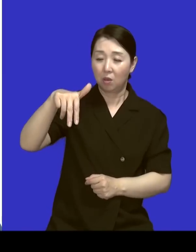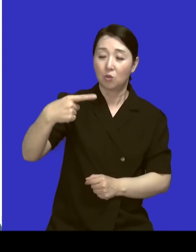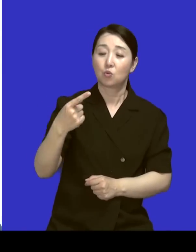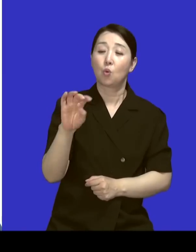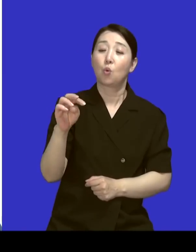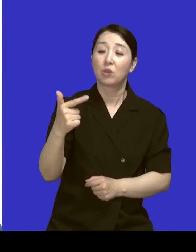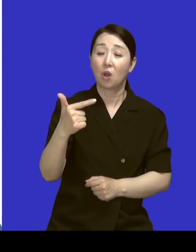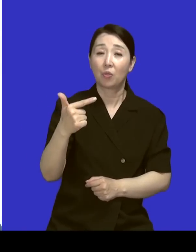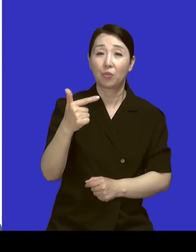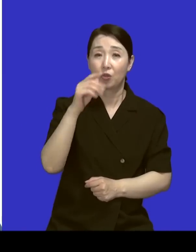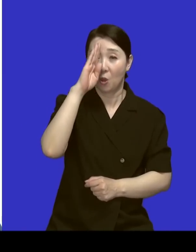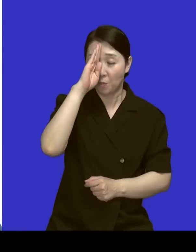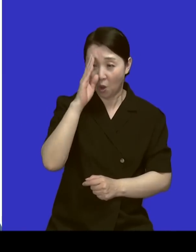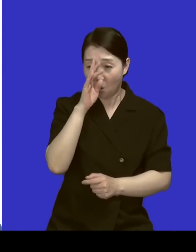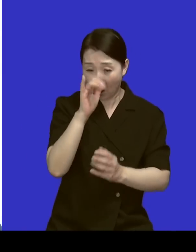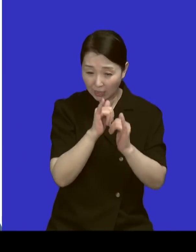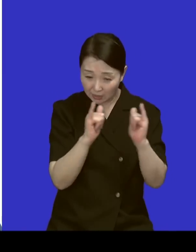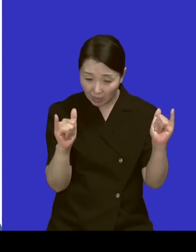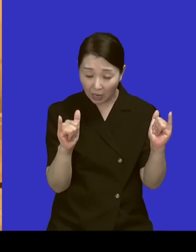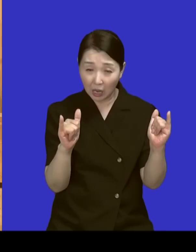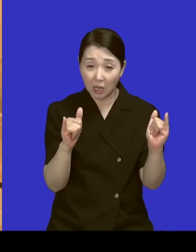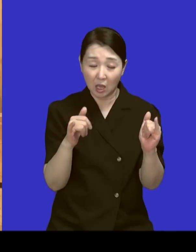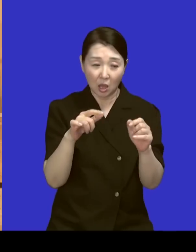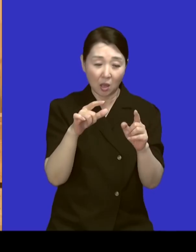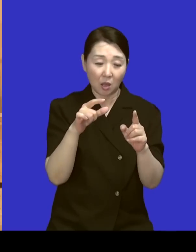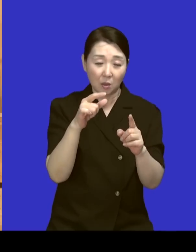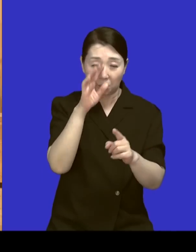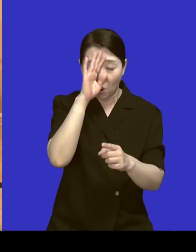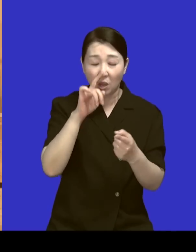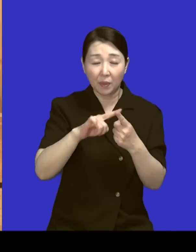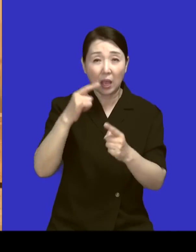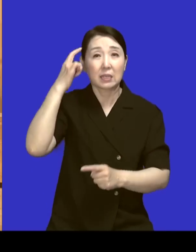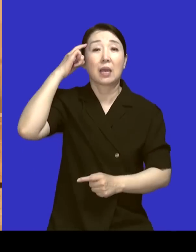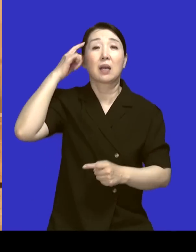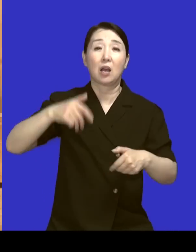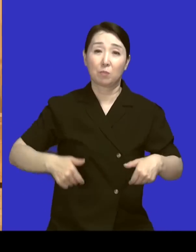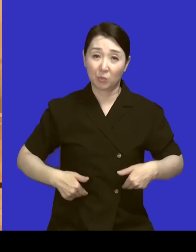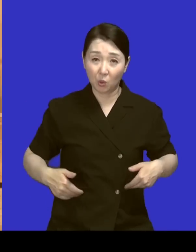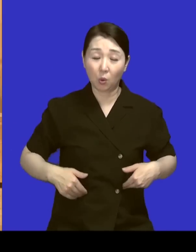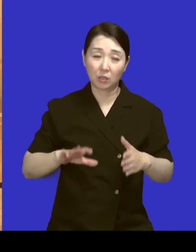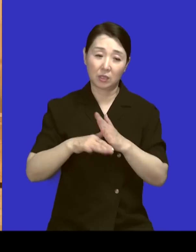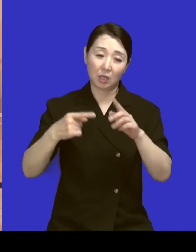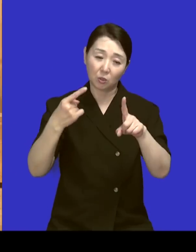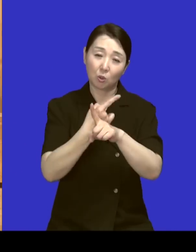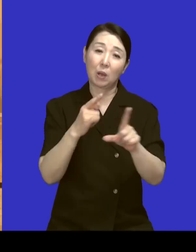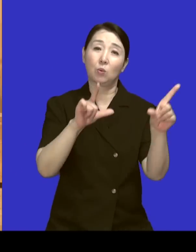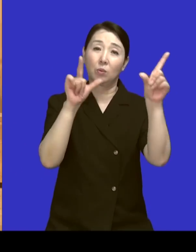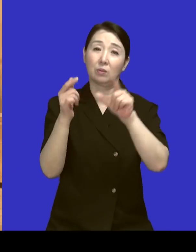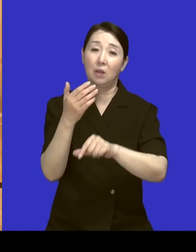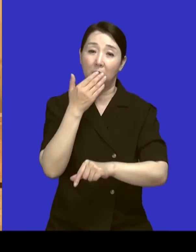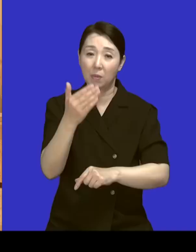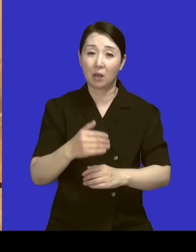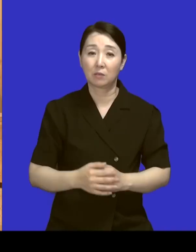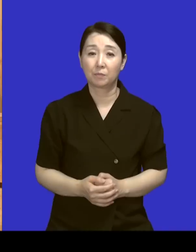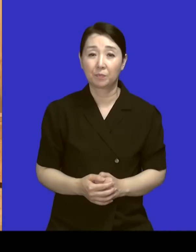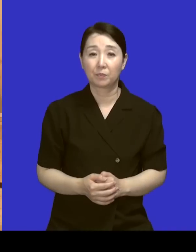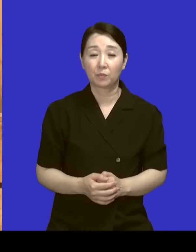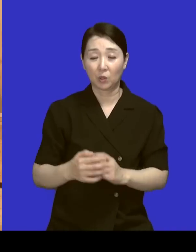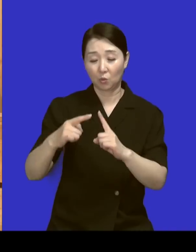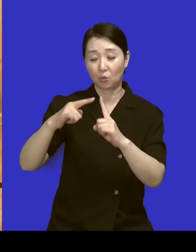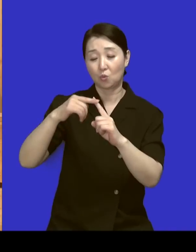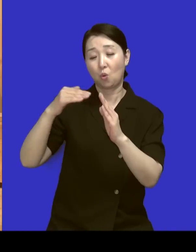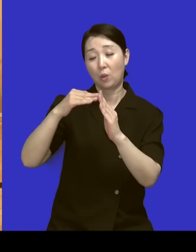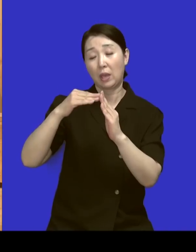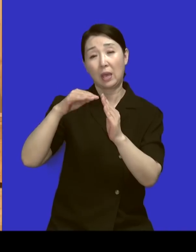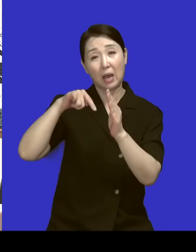병식이 있어야만 치료받고 회복이 될 수 있는 거죠. 사실 교회에서 또 이 조현병 환자에 대해서 영적으로